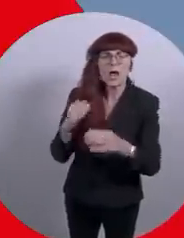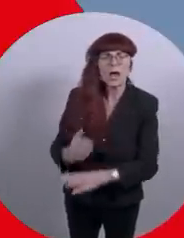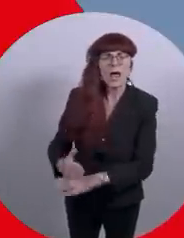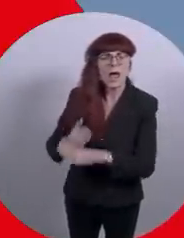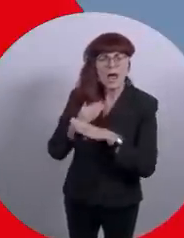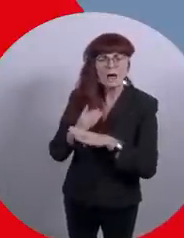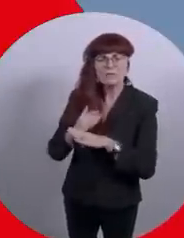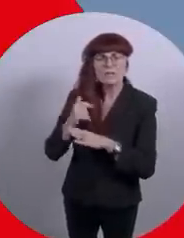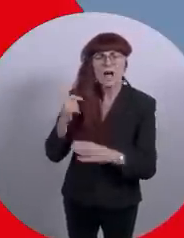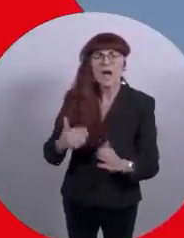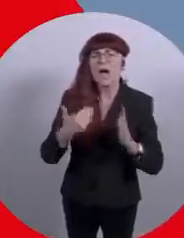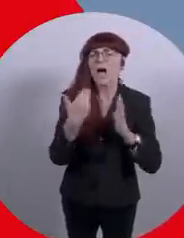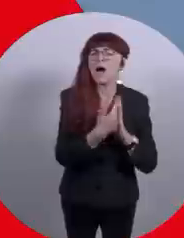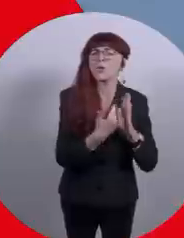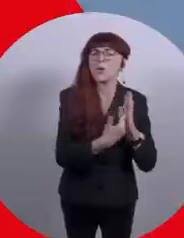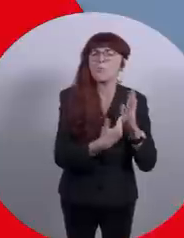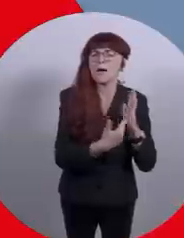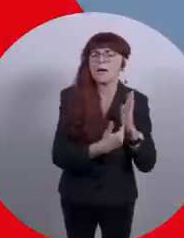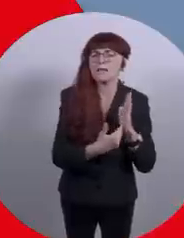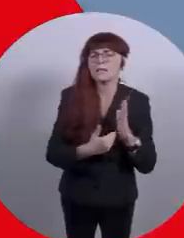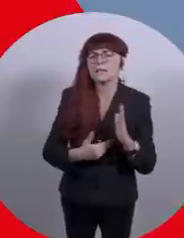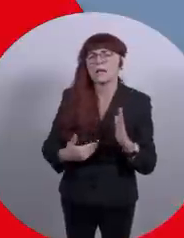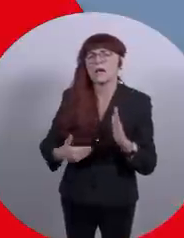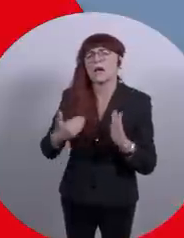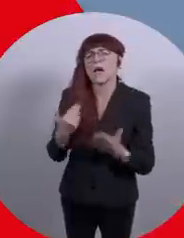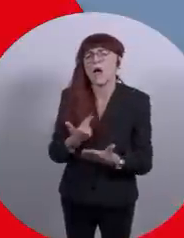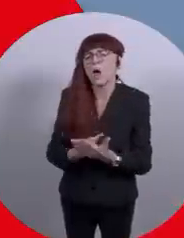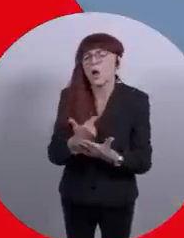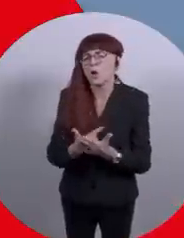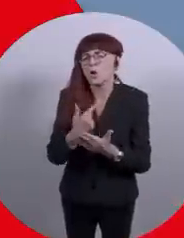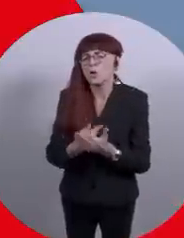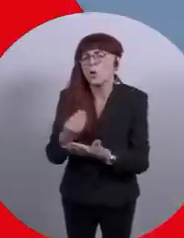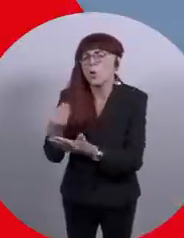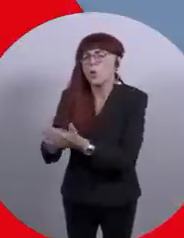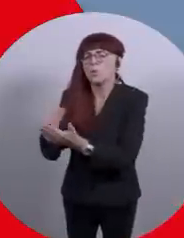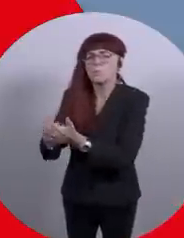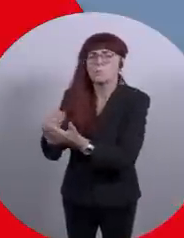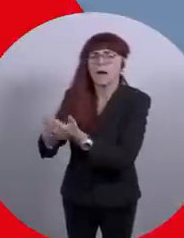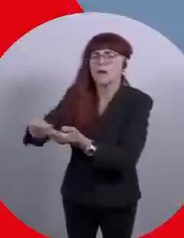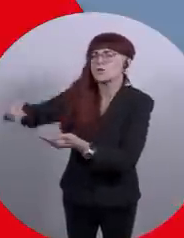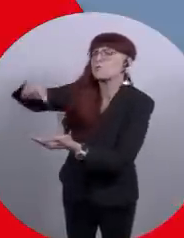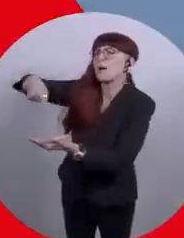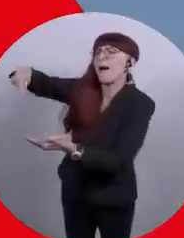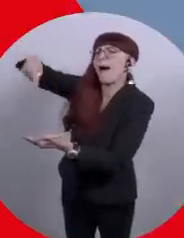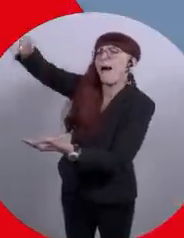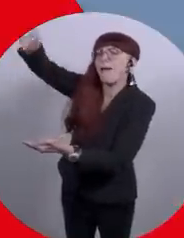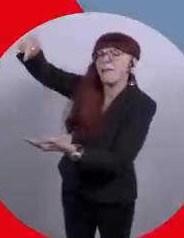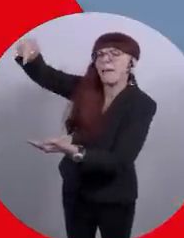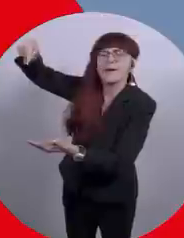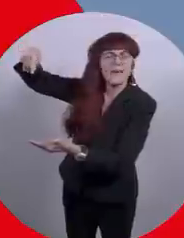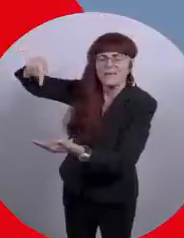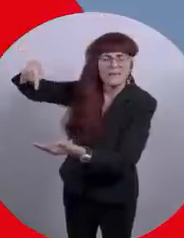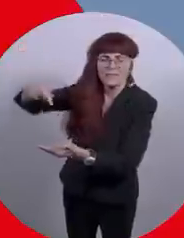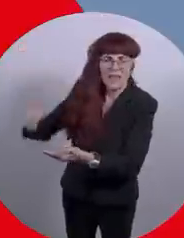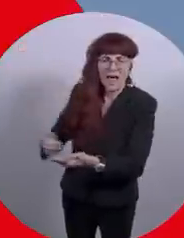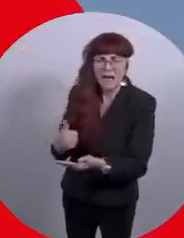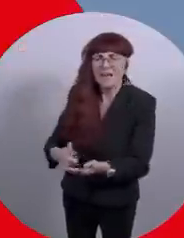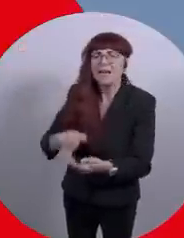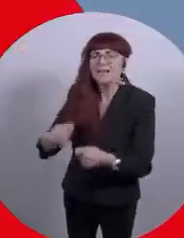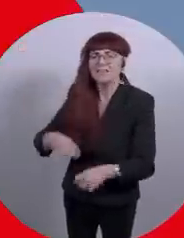die Argumente einer lobpreisspirale entgegenzuwirken wir haben keinen Preisspirale wir haben